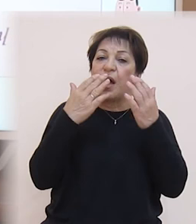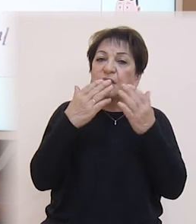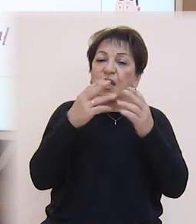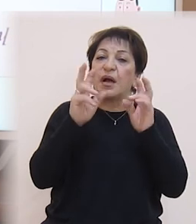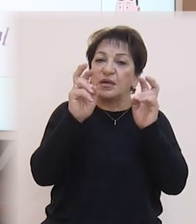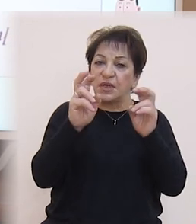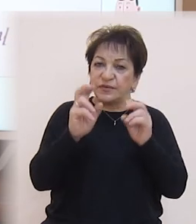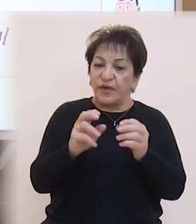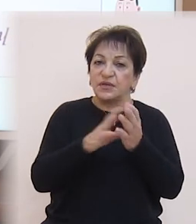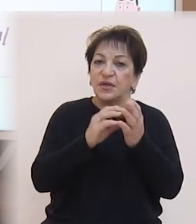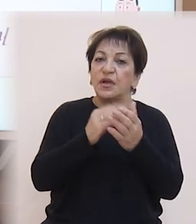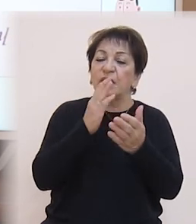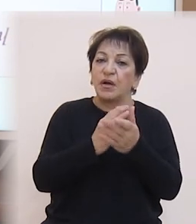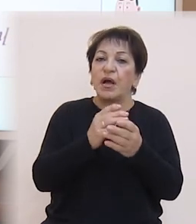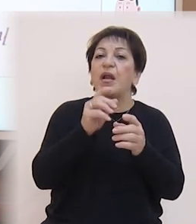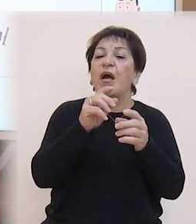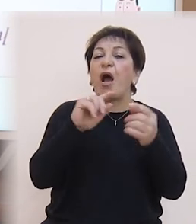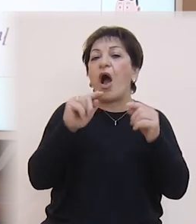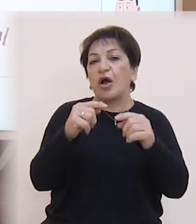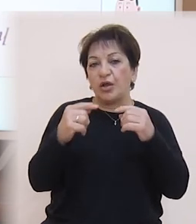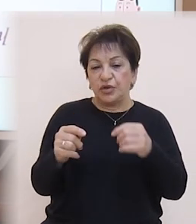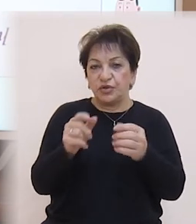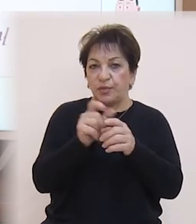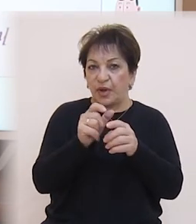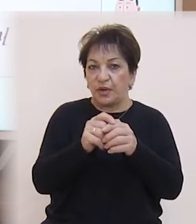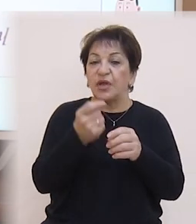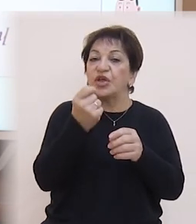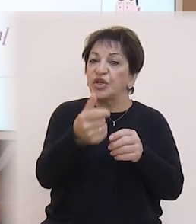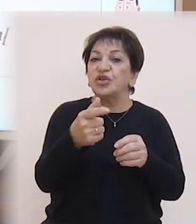ասացվածքները, որոնց մեջ կան հականիշ բառազույգեր։